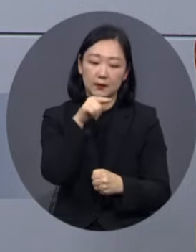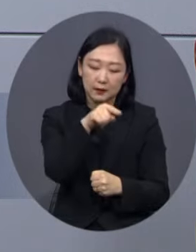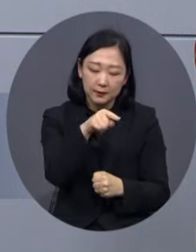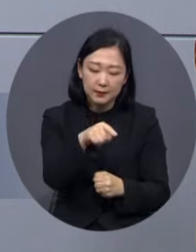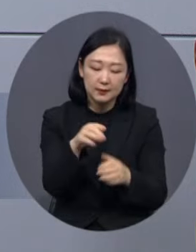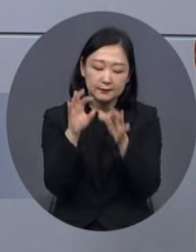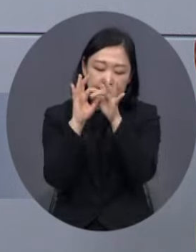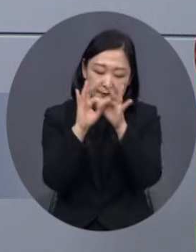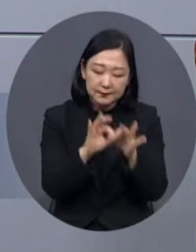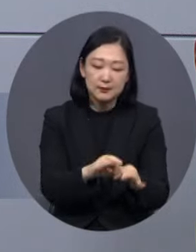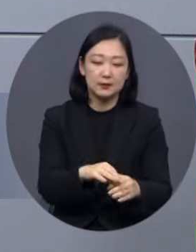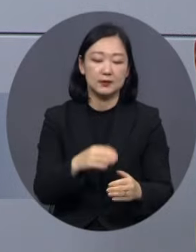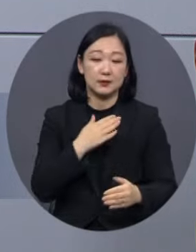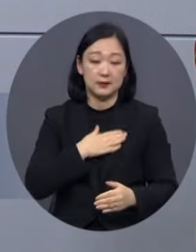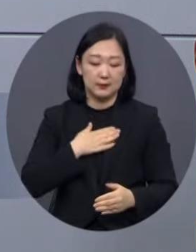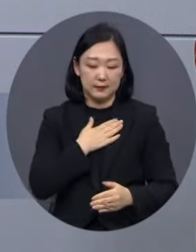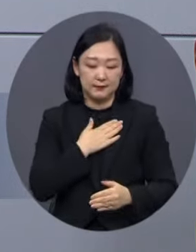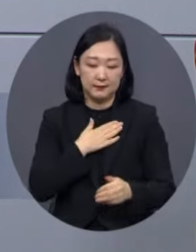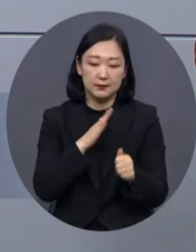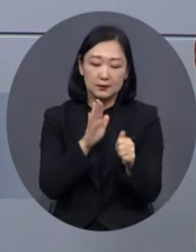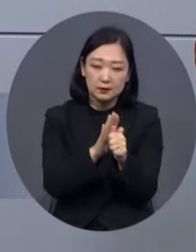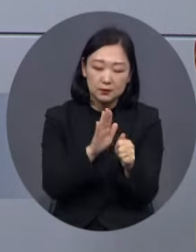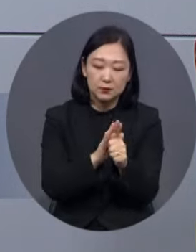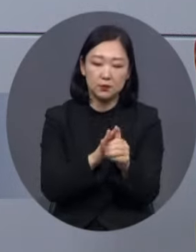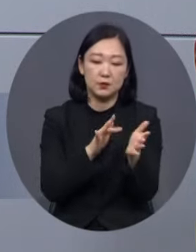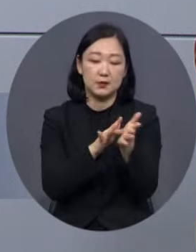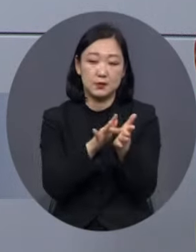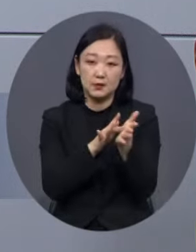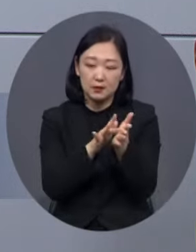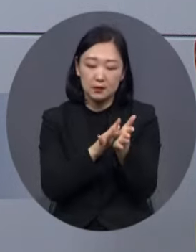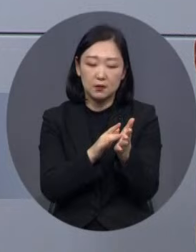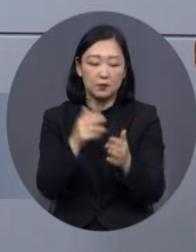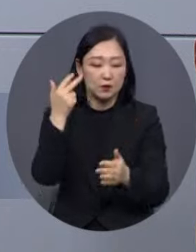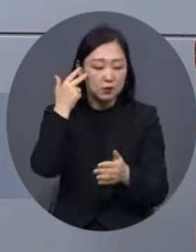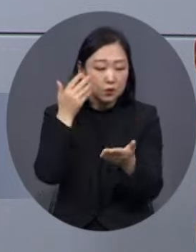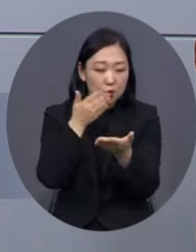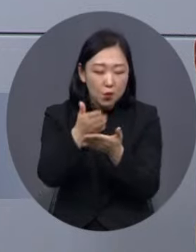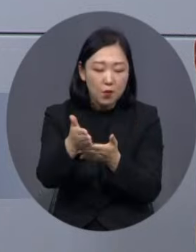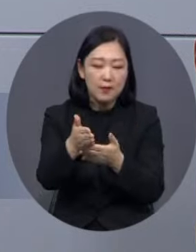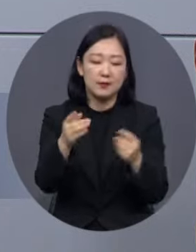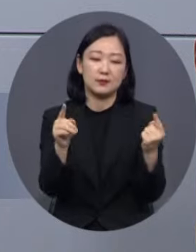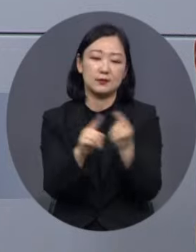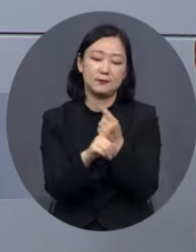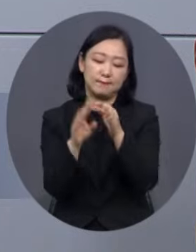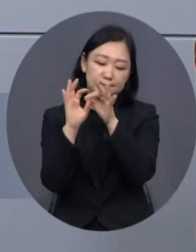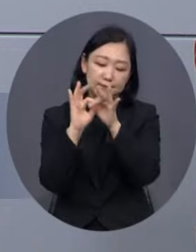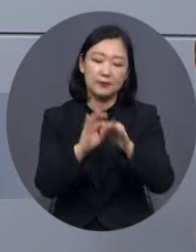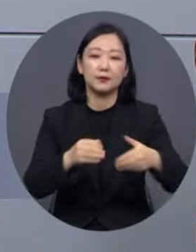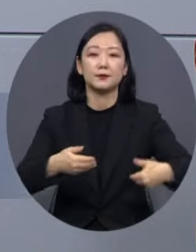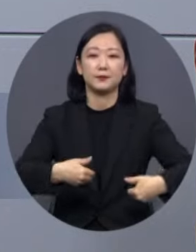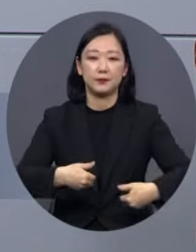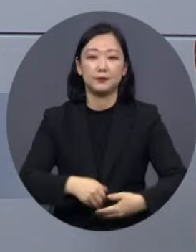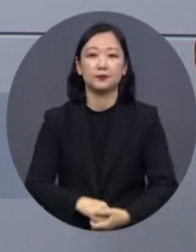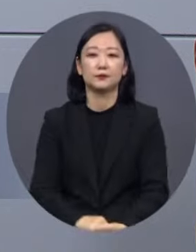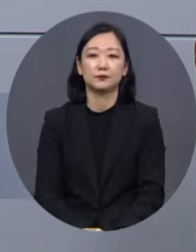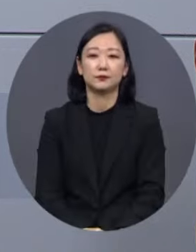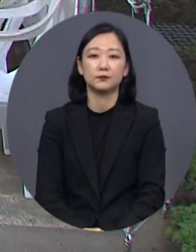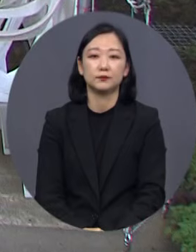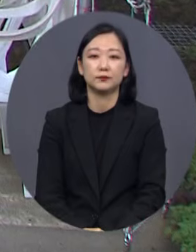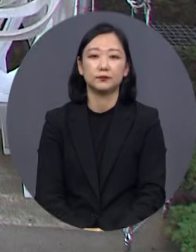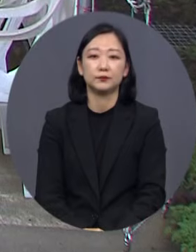아주 지속적으로 심리 지원과 약물 치료와 이런 정신과적 치료들이 계속해서 필요한